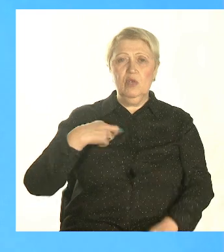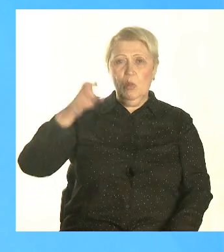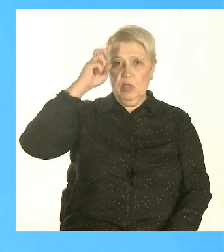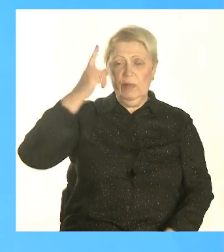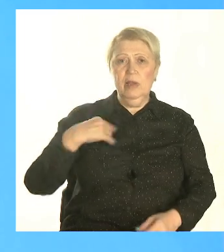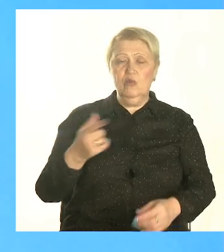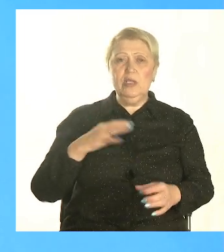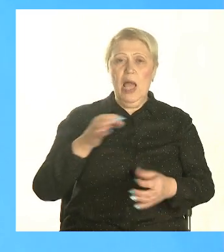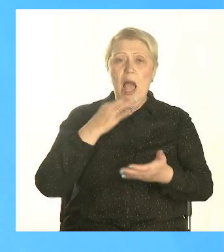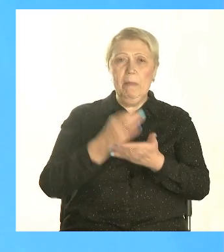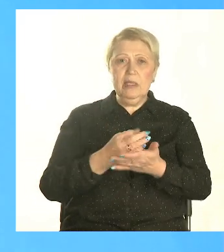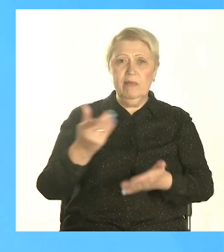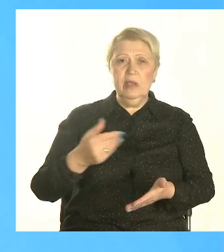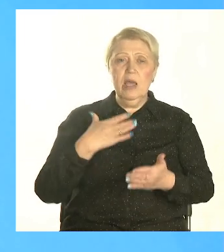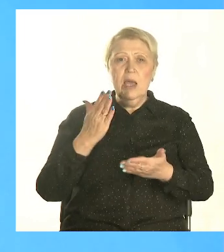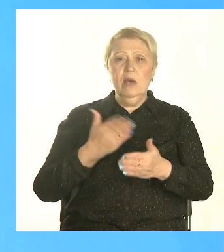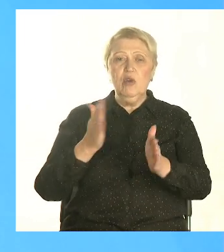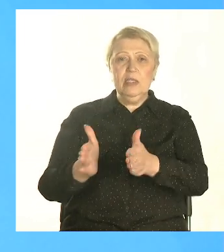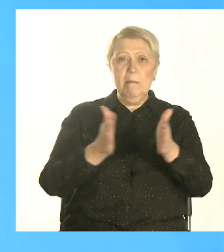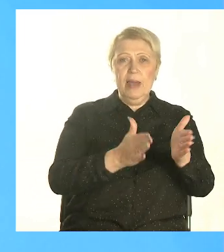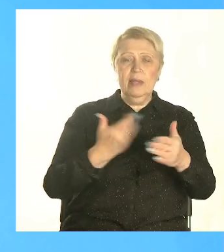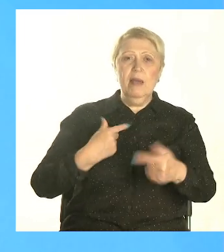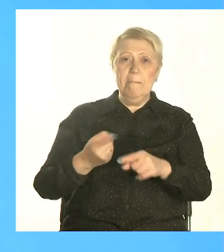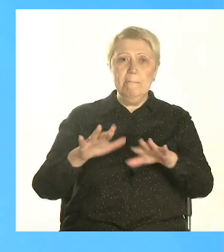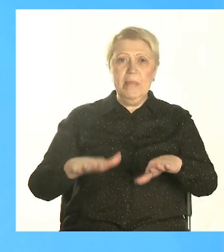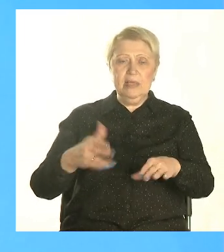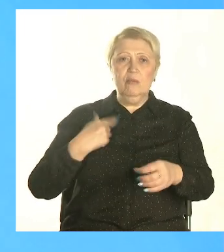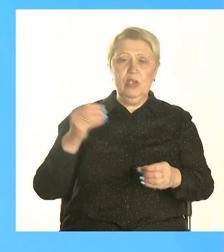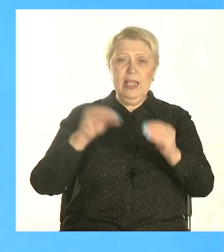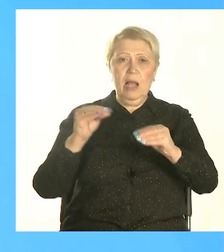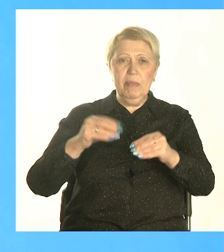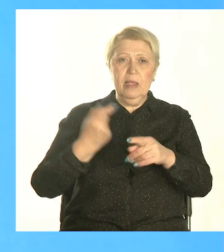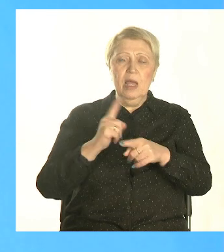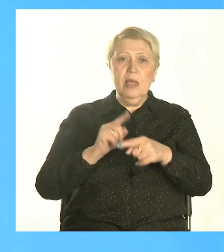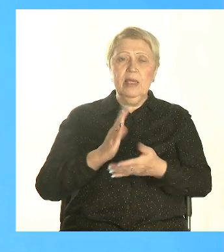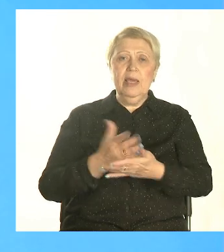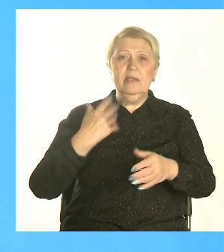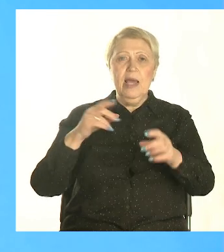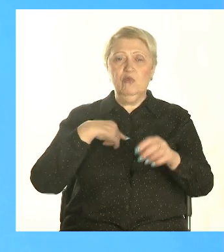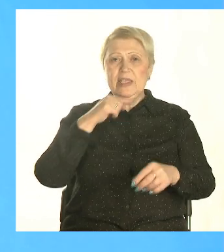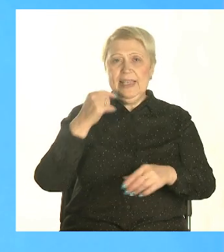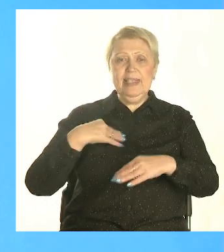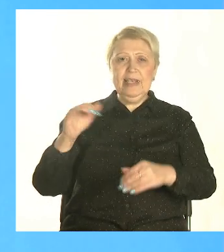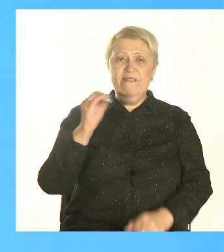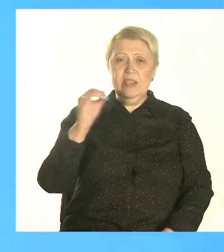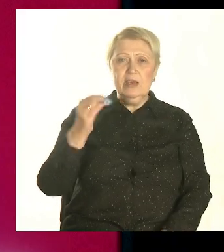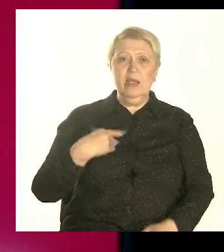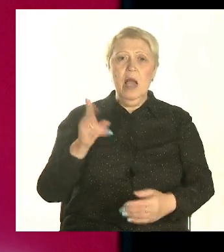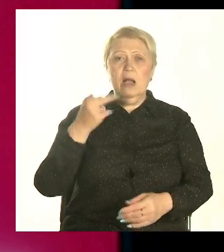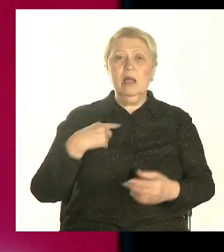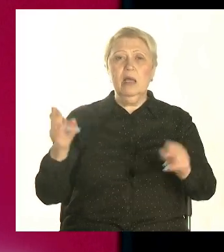образования. Порядок создания мест накопления, он урегулирован как правительством Российской Федерации, есть специальное постановление, так и